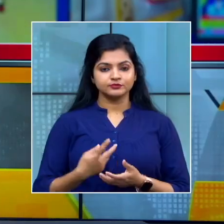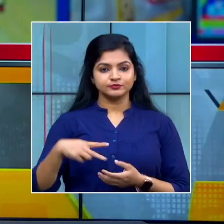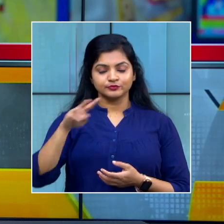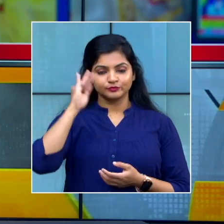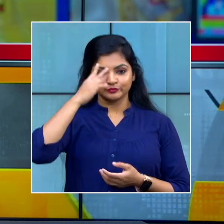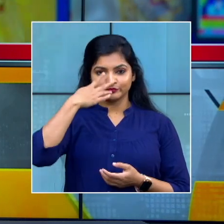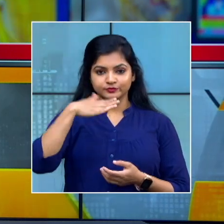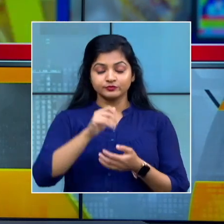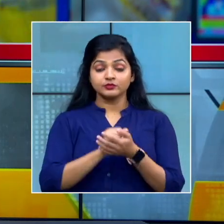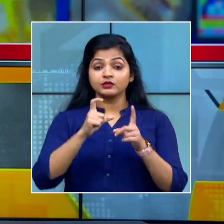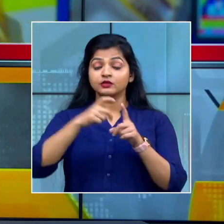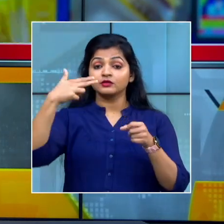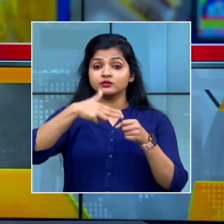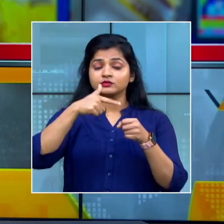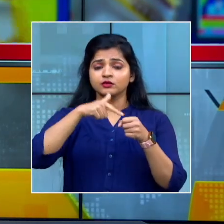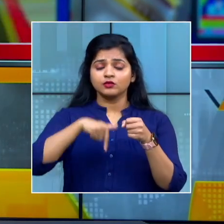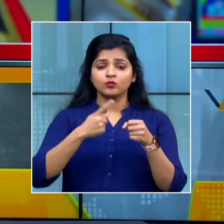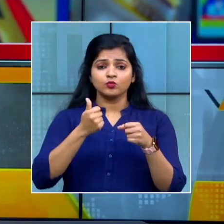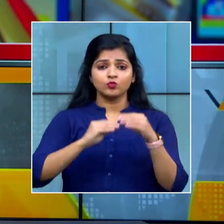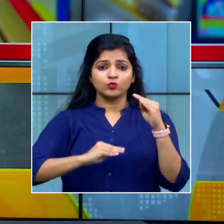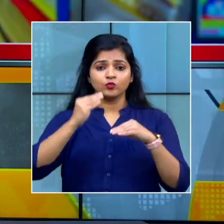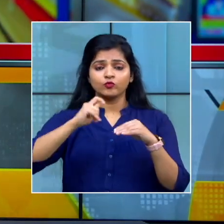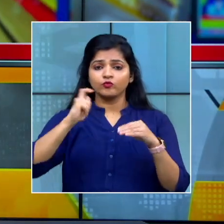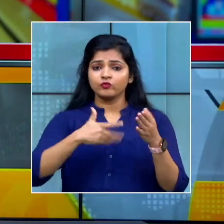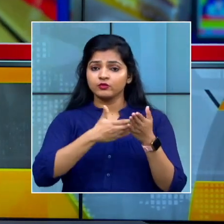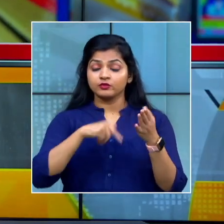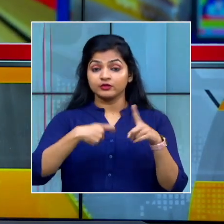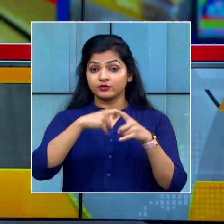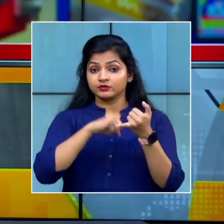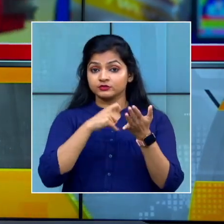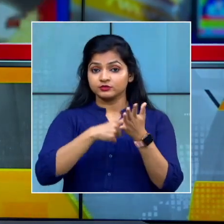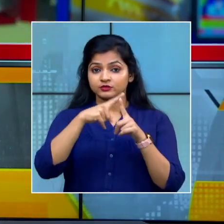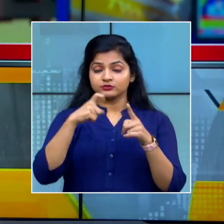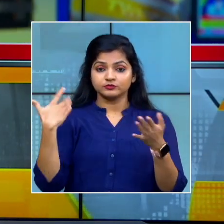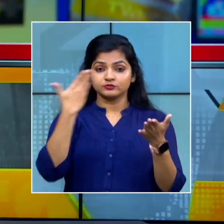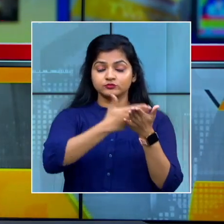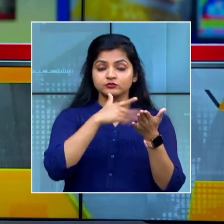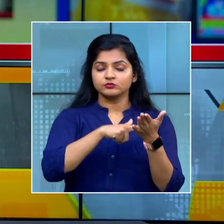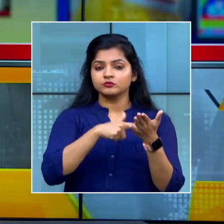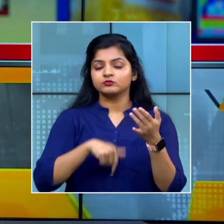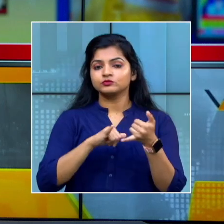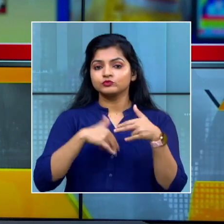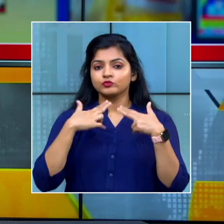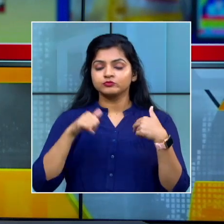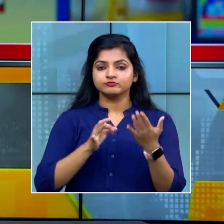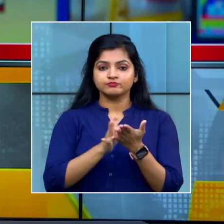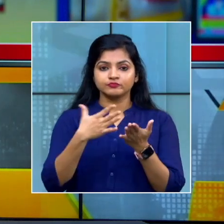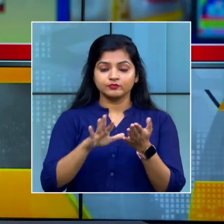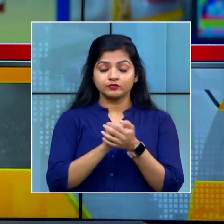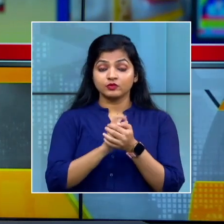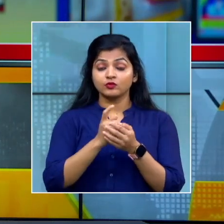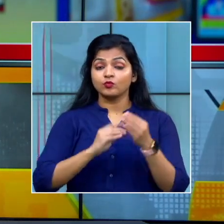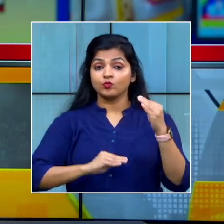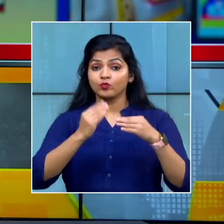നിന്നുണ്ടാവുന്നത്. വാർത്തകളിലേക്ക് വീണ്ടും. ഡീസലിന് അധിക നിരക്ക് ഈടാക്കുന്നതിനെതിരെ KSRTC നൽകിയ ഹർജി സുപ്രീം കോടതി തള്ളി. ബൾക്ക് പർച്ചേസിന് എണ്ണ കമ്പനികൾ അധിക